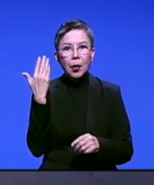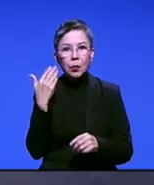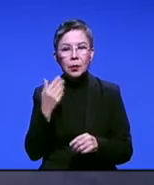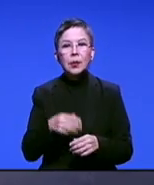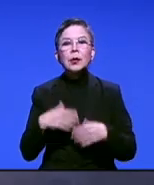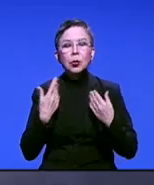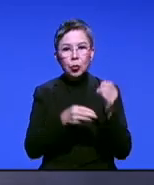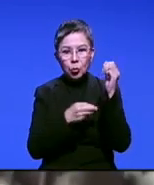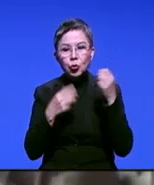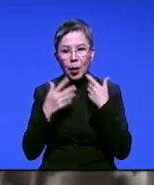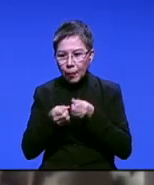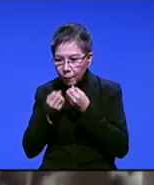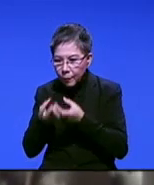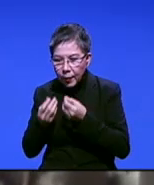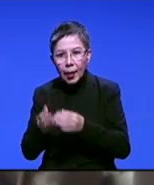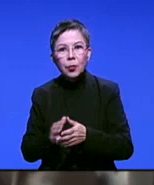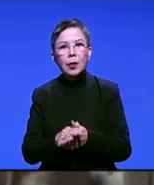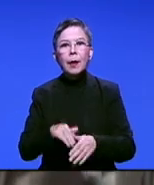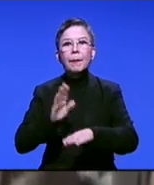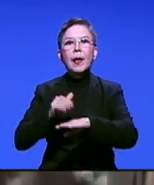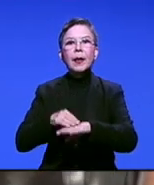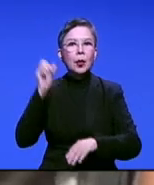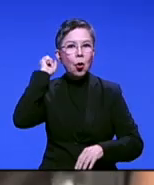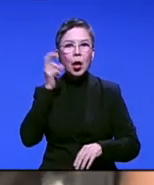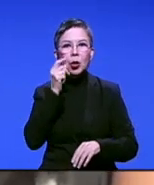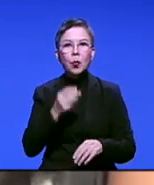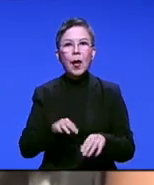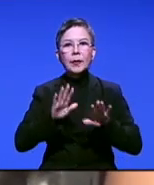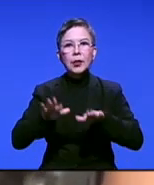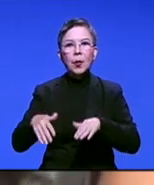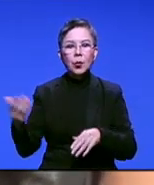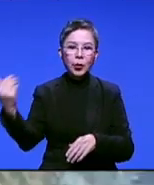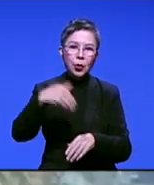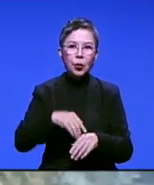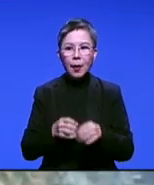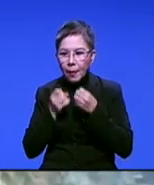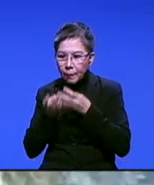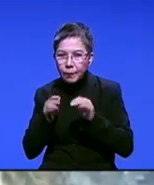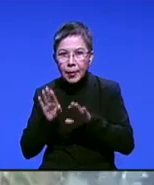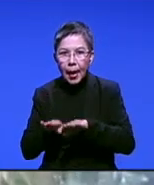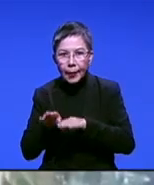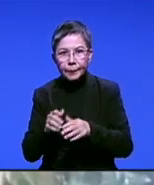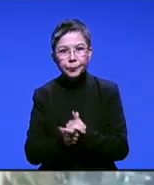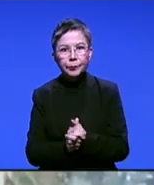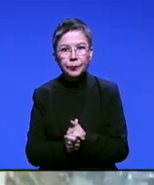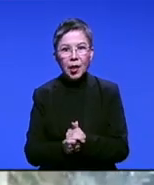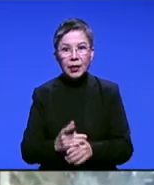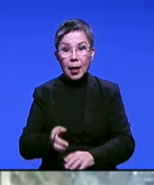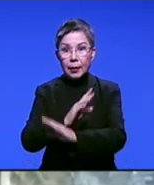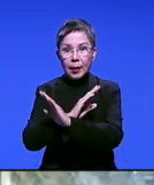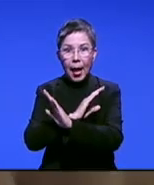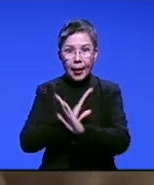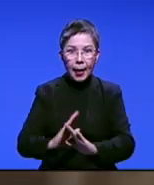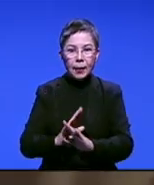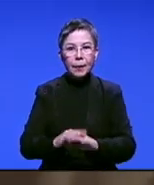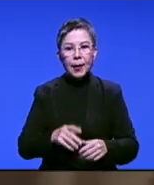pada siswa yang terlibat dan memanggil orang tua siswa untuk ikut memberi pembinaan. Kini diberlakukan larangan penggunaan telepon genggam